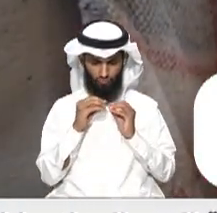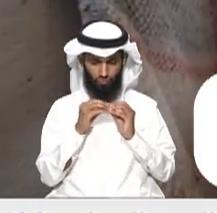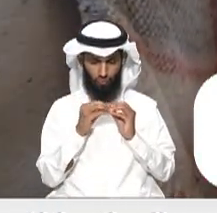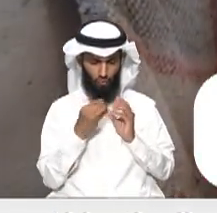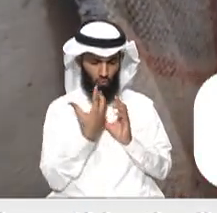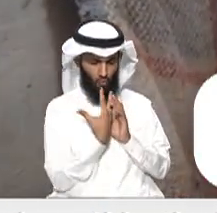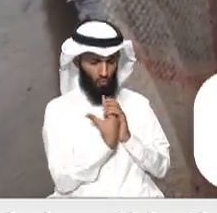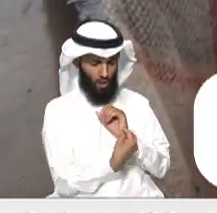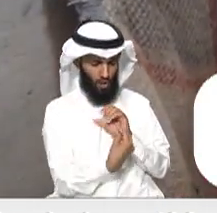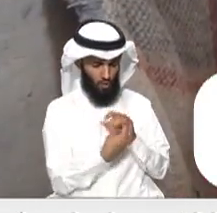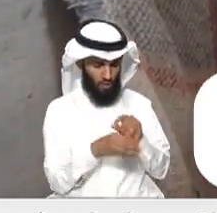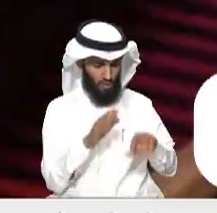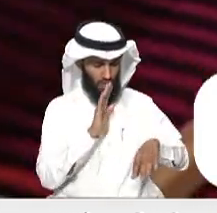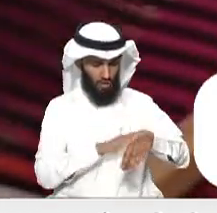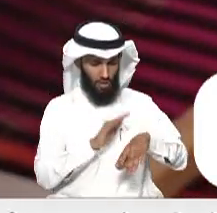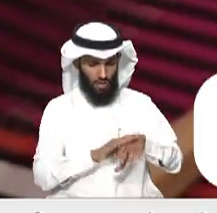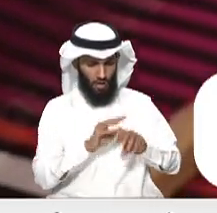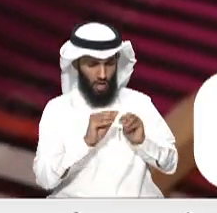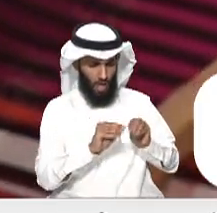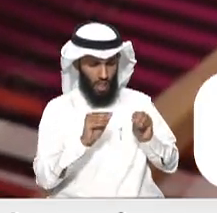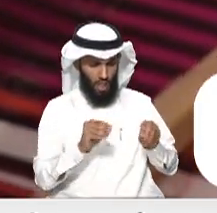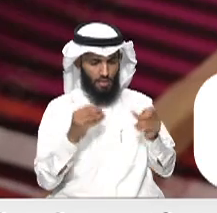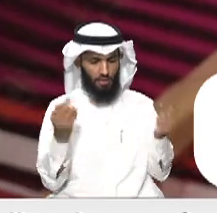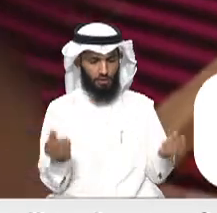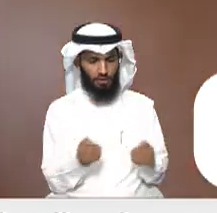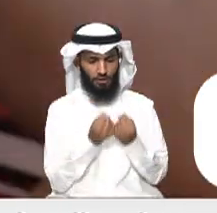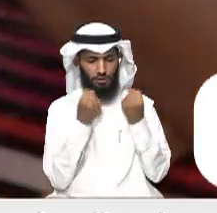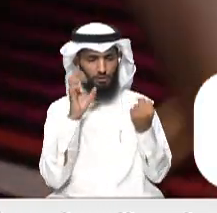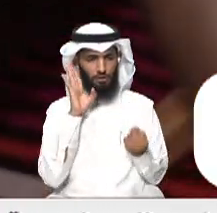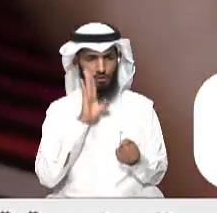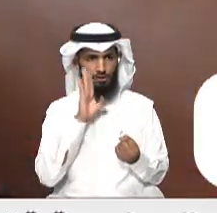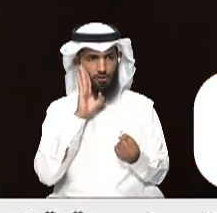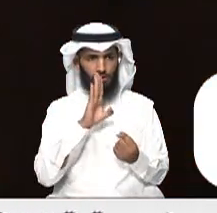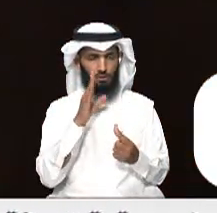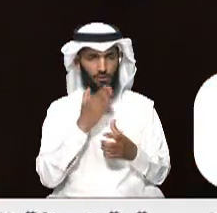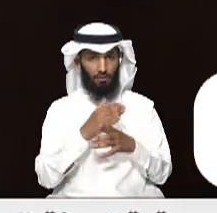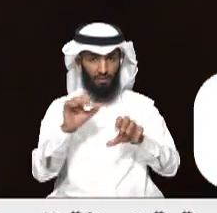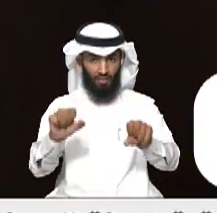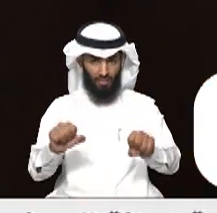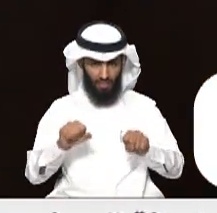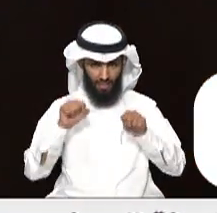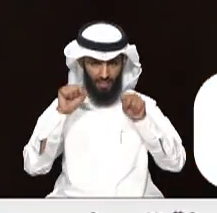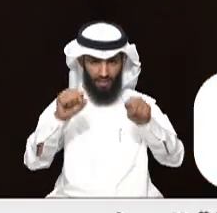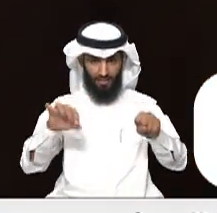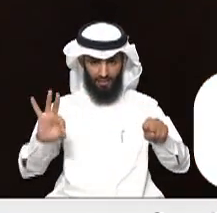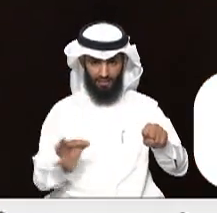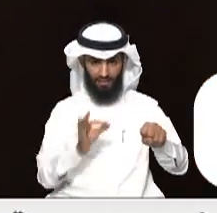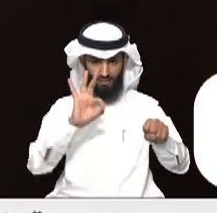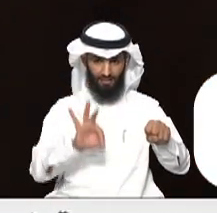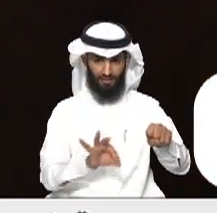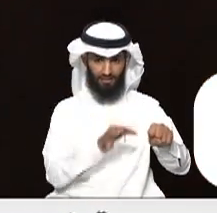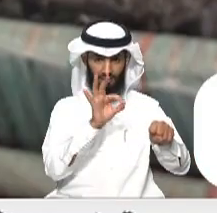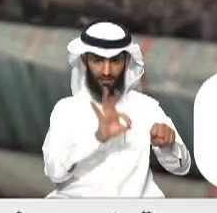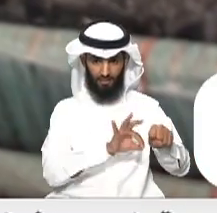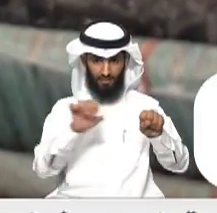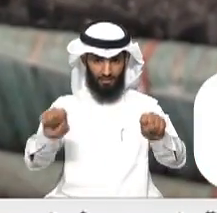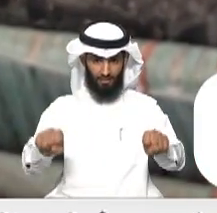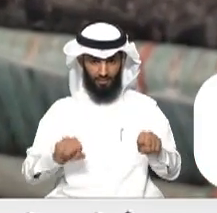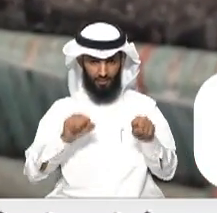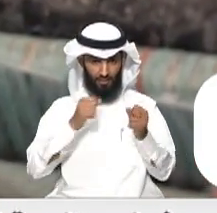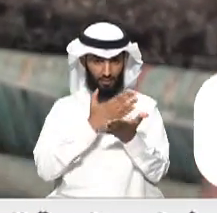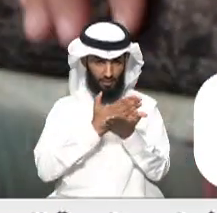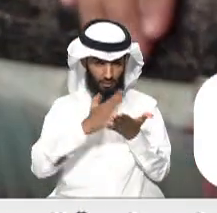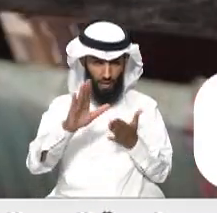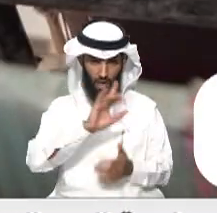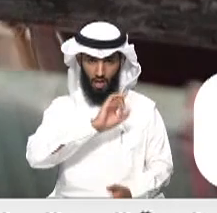تعليم أبنائه هذه الحرفة محافظا عليها من الاندثار والنسيان في مصنع النسيج الصوري، بالرغم